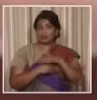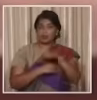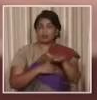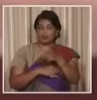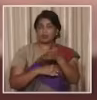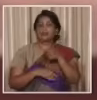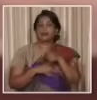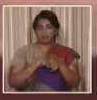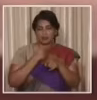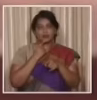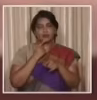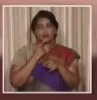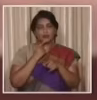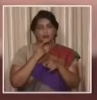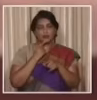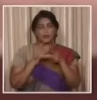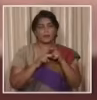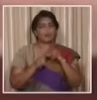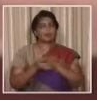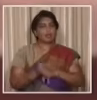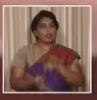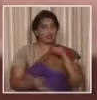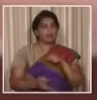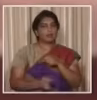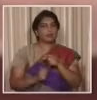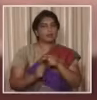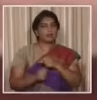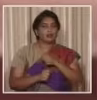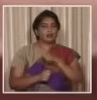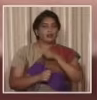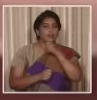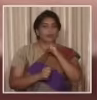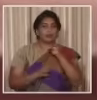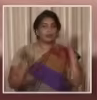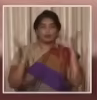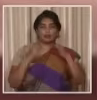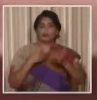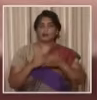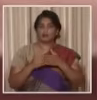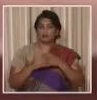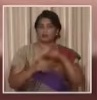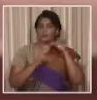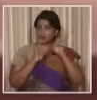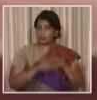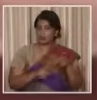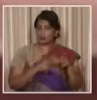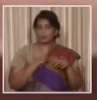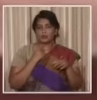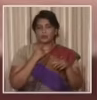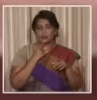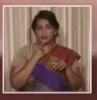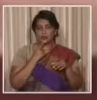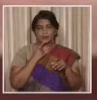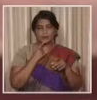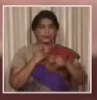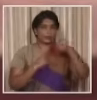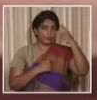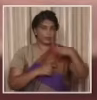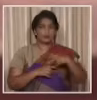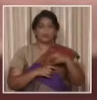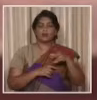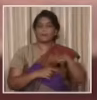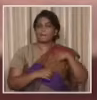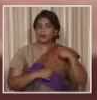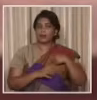උඩම තමයි ප්‍රාදේශීය ලේකම්වරිය මේ වැඩිහිටි කාර්යාංශයේ හදන්න කටයුතු කරන්නේ. ඒ නිසා නියෝජ්‍ය සාමාන්‍ය